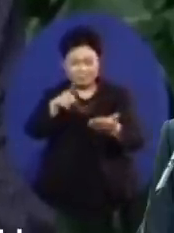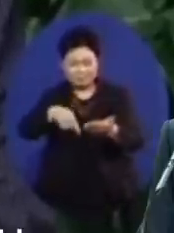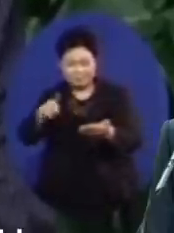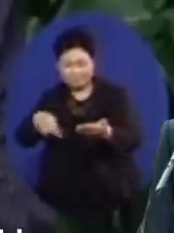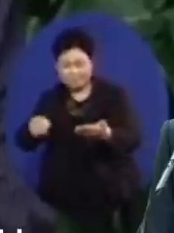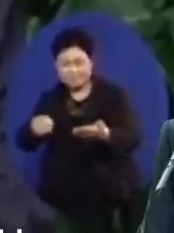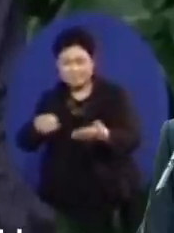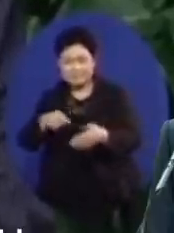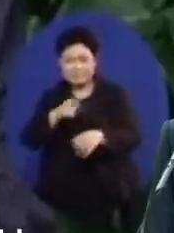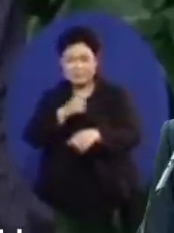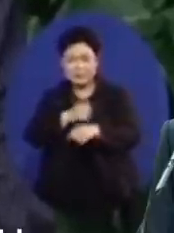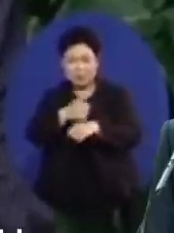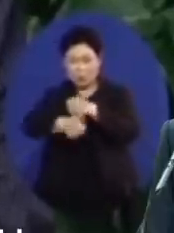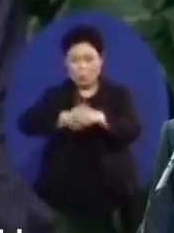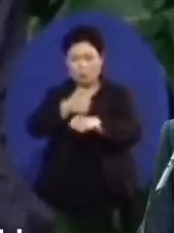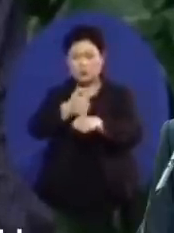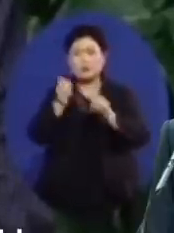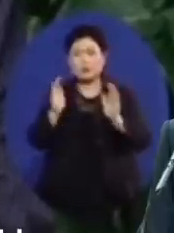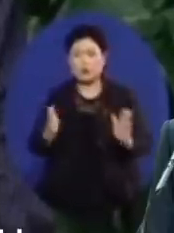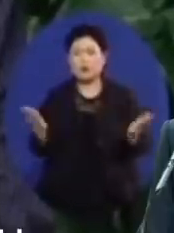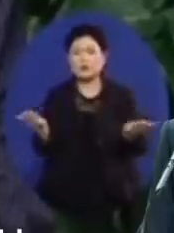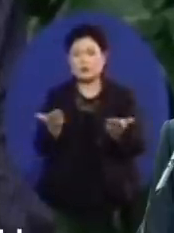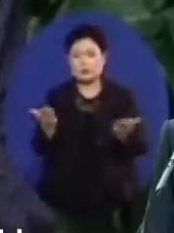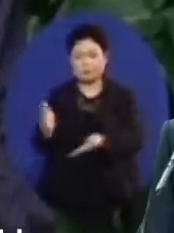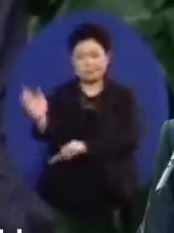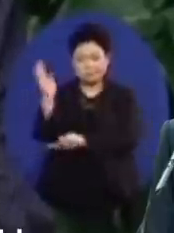그 일을 50년 동안 했습니다.